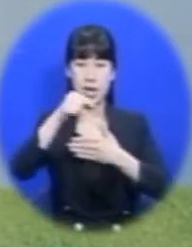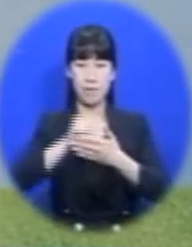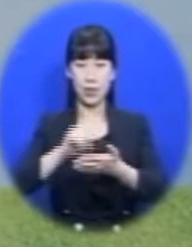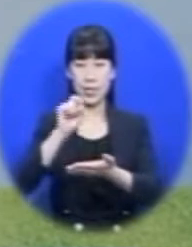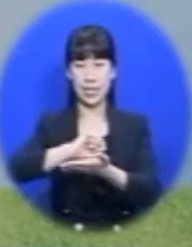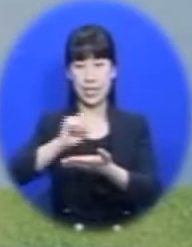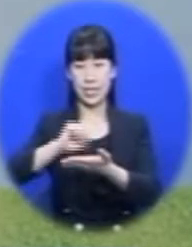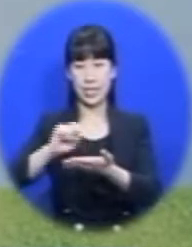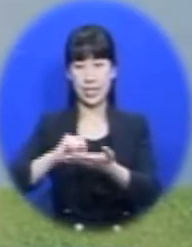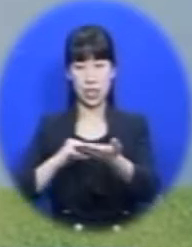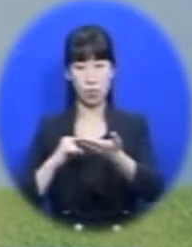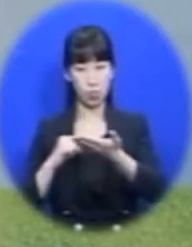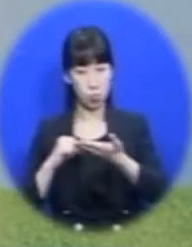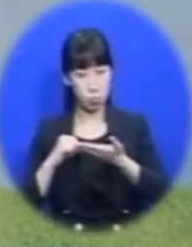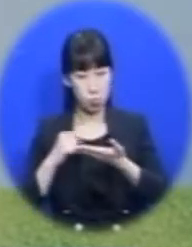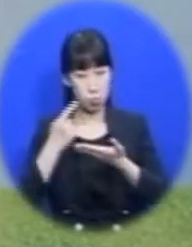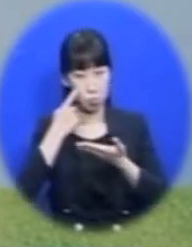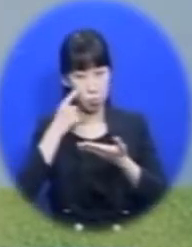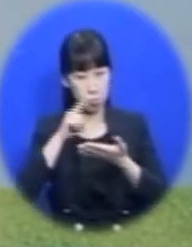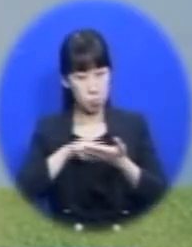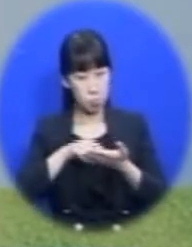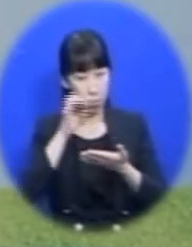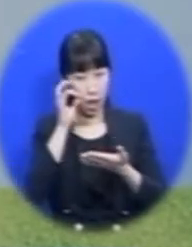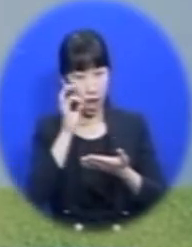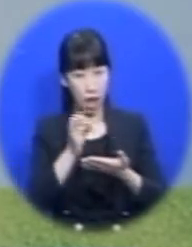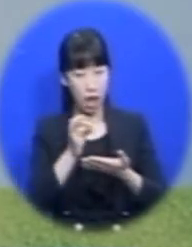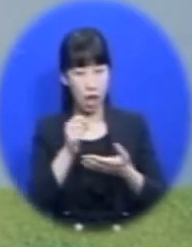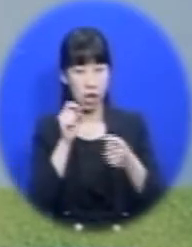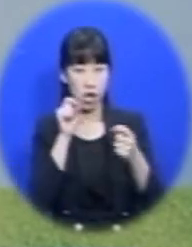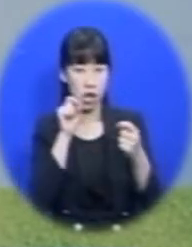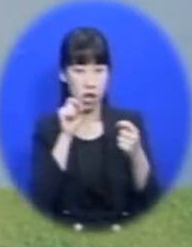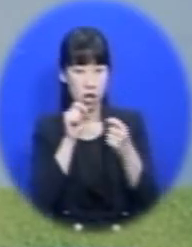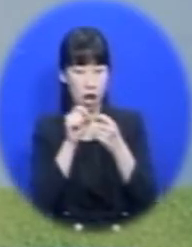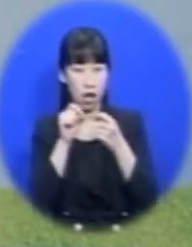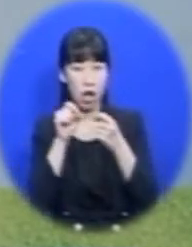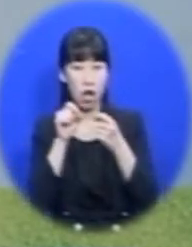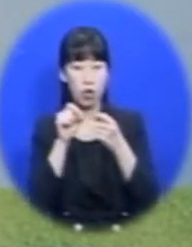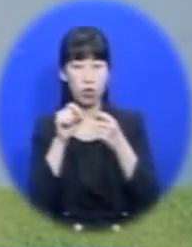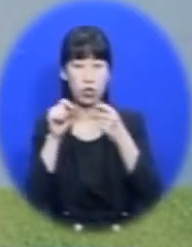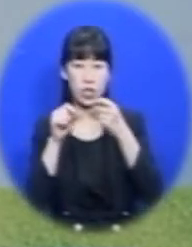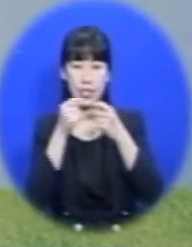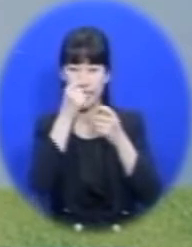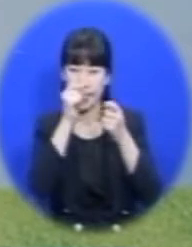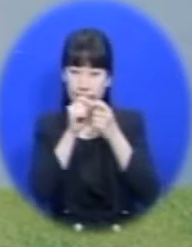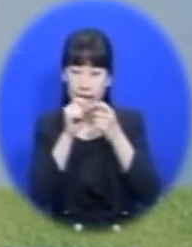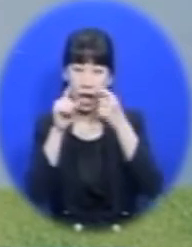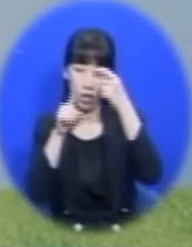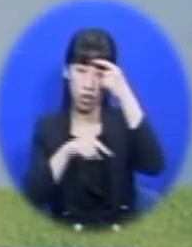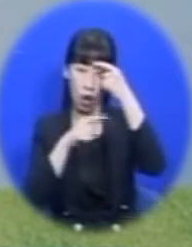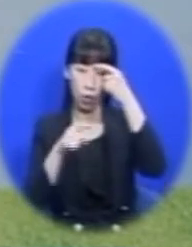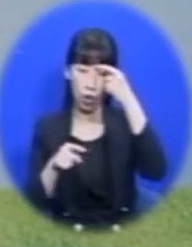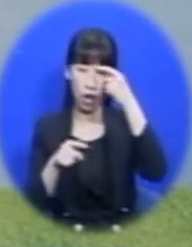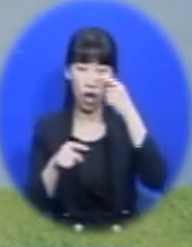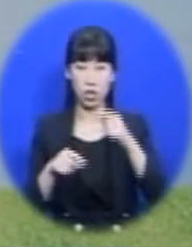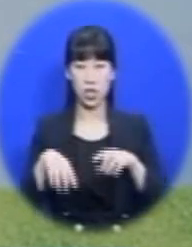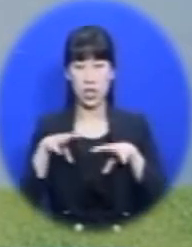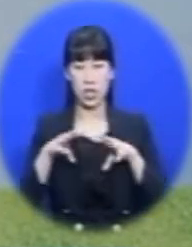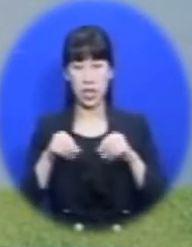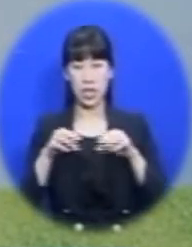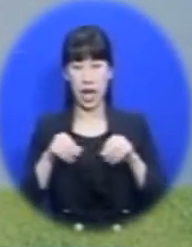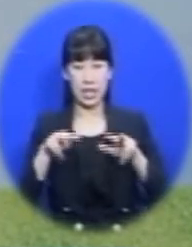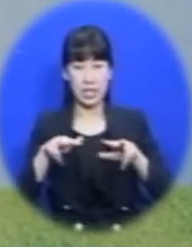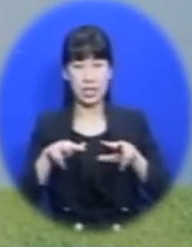글을 써주셨어요. 가깝게 지내는 한 성도가 땅에 너무나 많은 것을